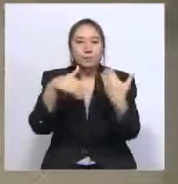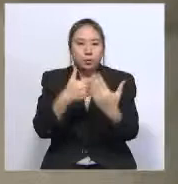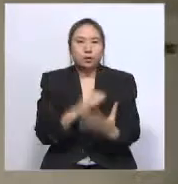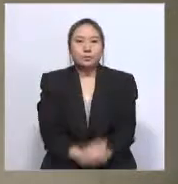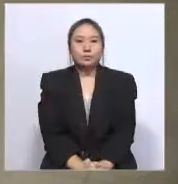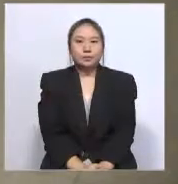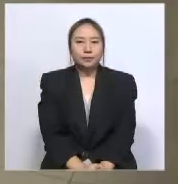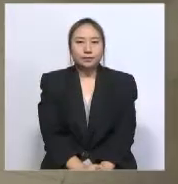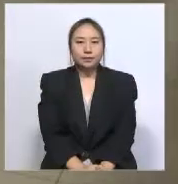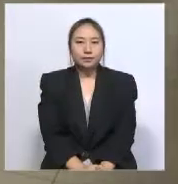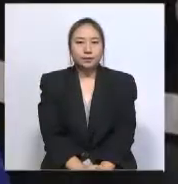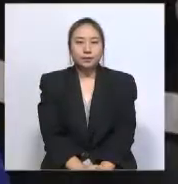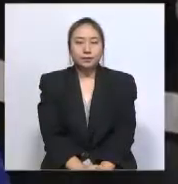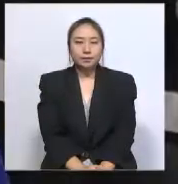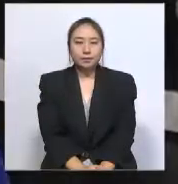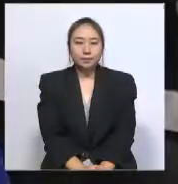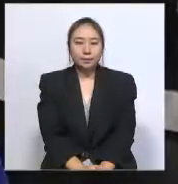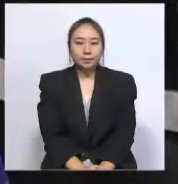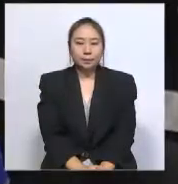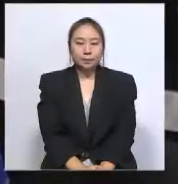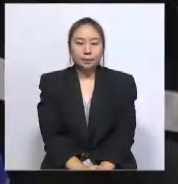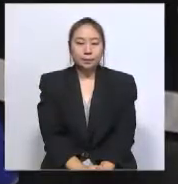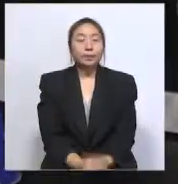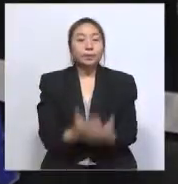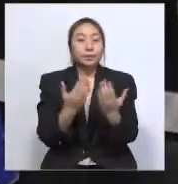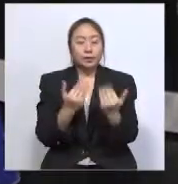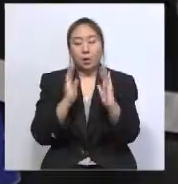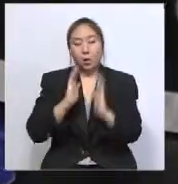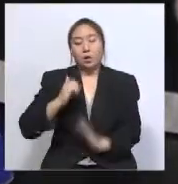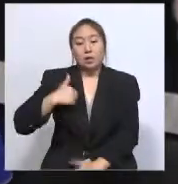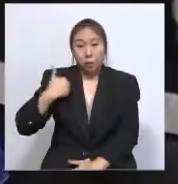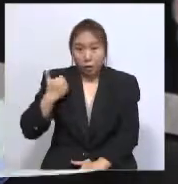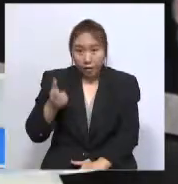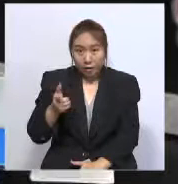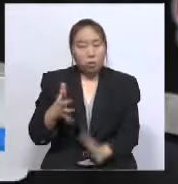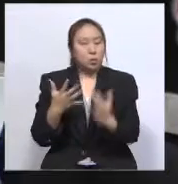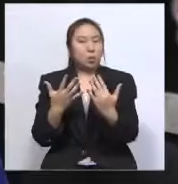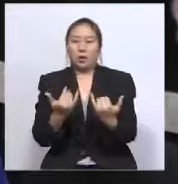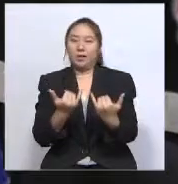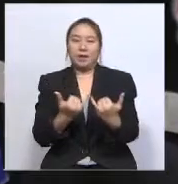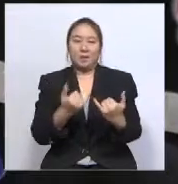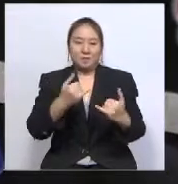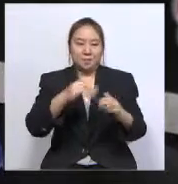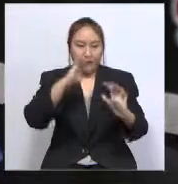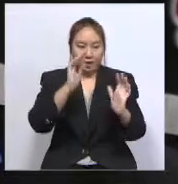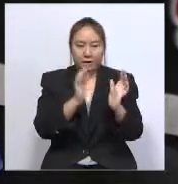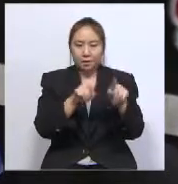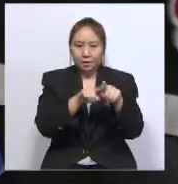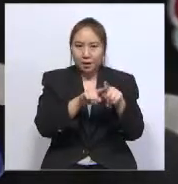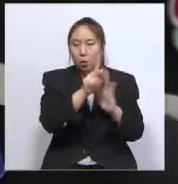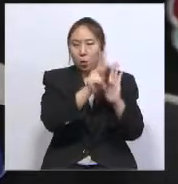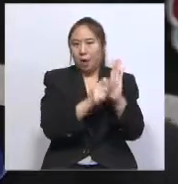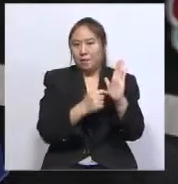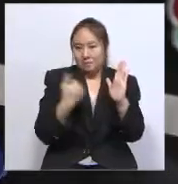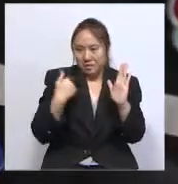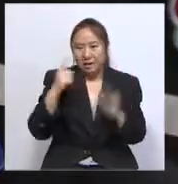การณ์ครั้งนี้ครับ คือกลุ่มผู้มีอิทธิพลนั้นไม่มีหรอกครับนะครับนะเพราะวันนี้บ้านเมืองมีคือมีแปรเนี่ยไม่มีมาเฟียไม่มี